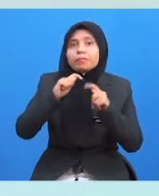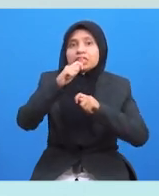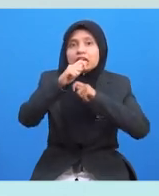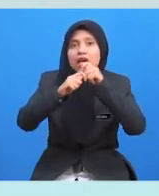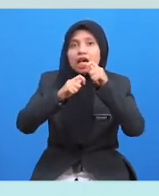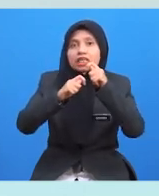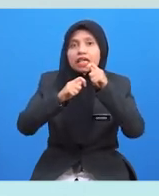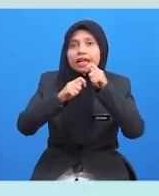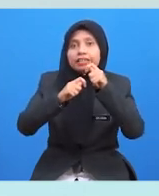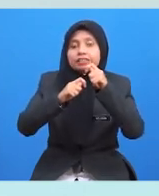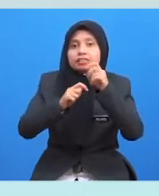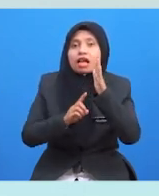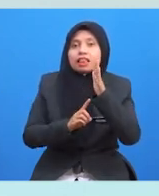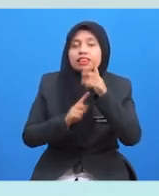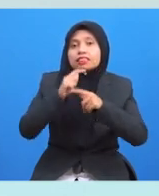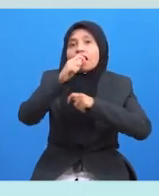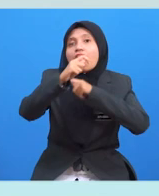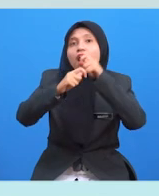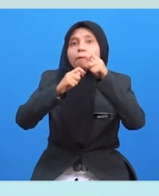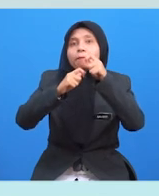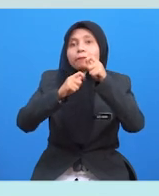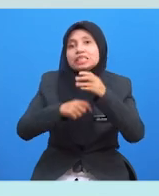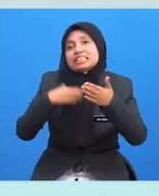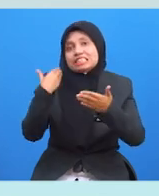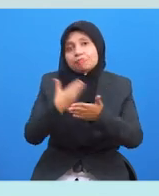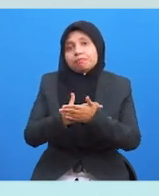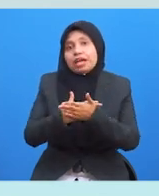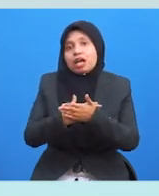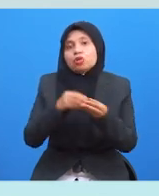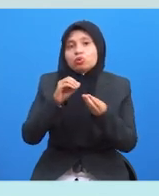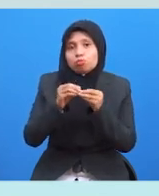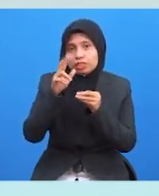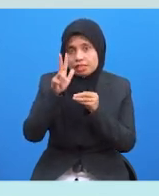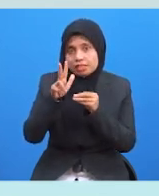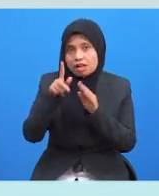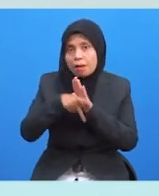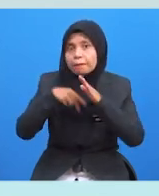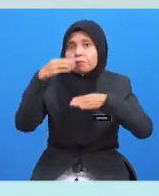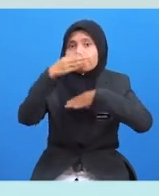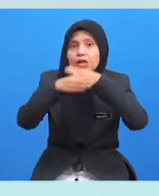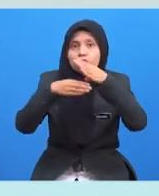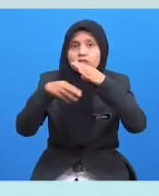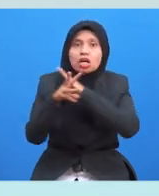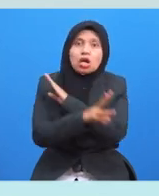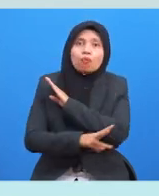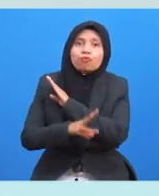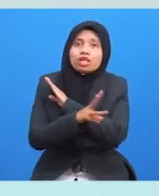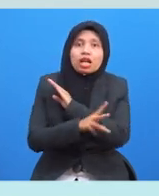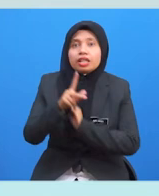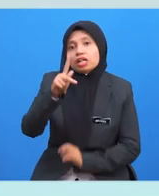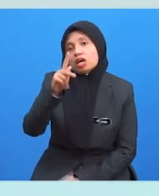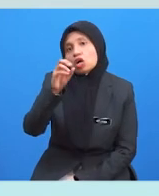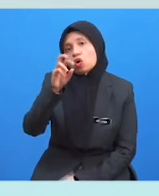mempertingkatkan darjah ketersampaian. Ketiga, pembangunan wilayah